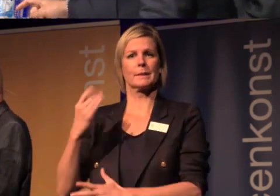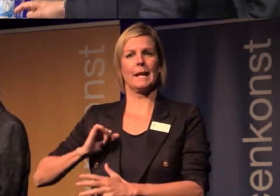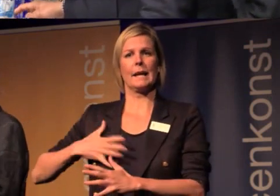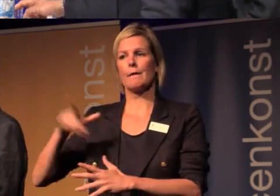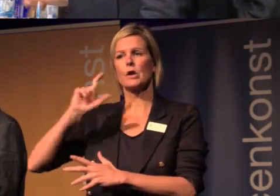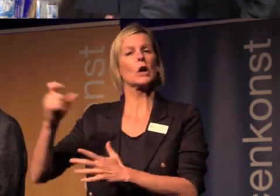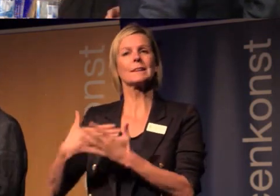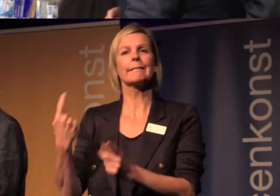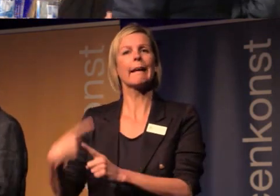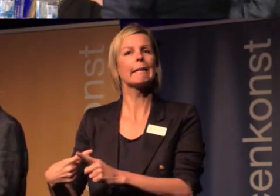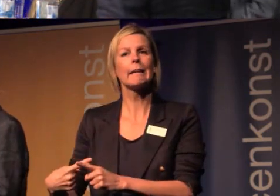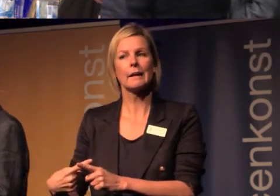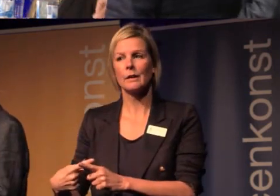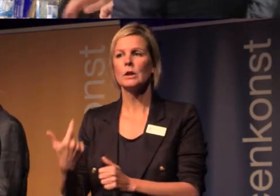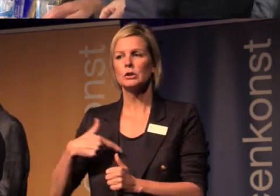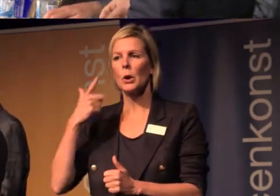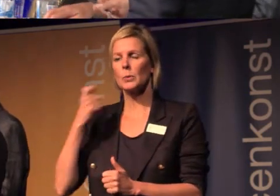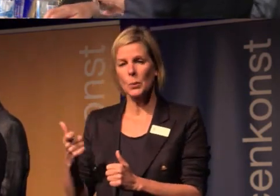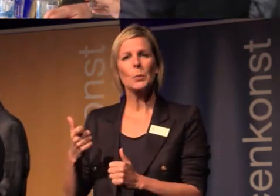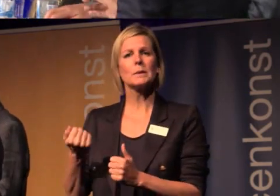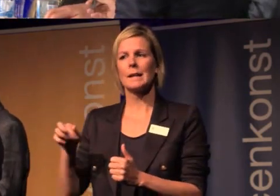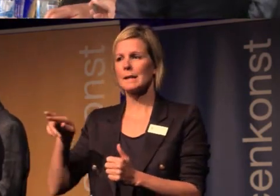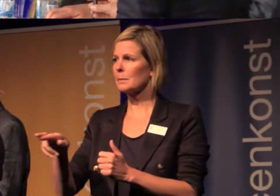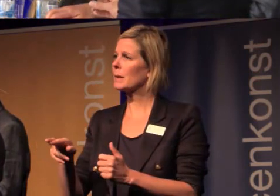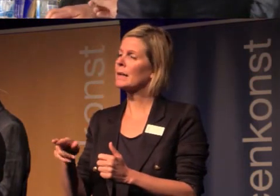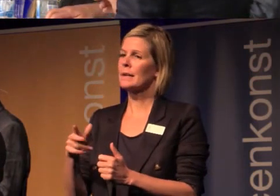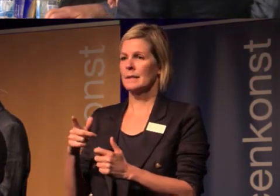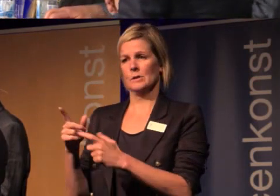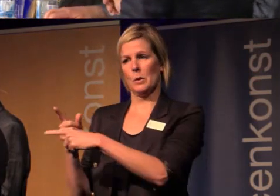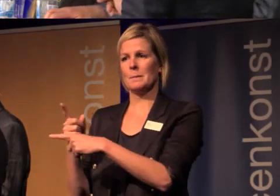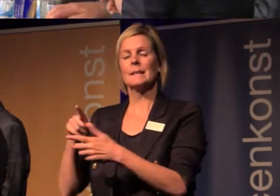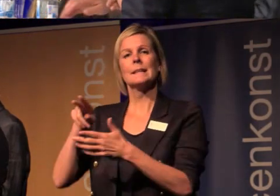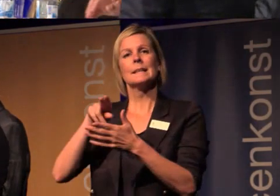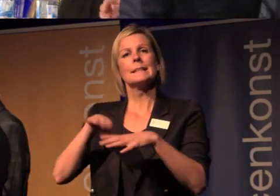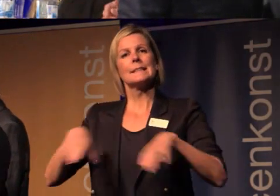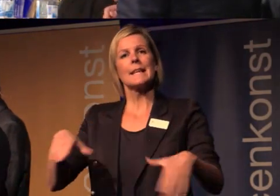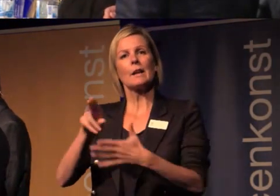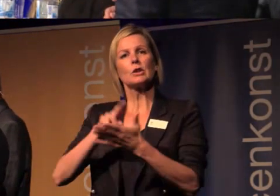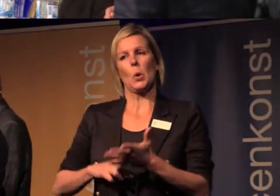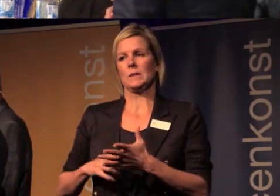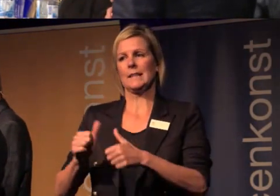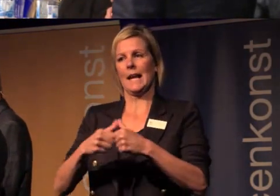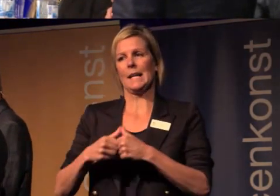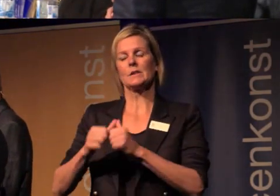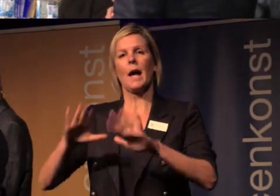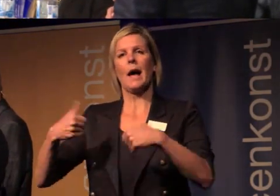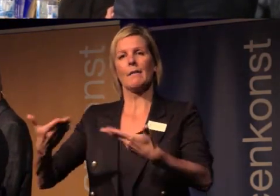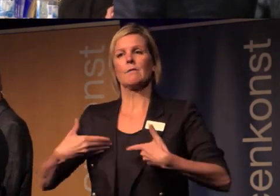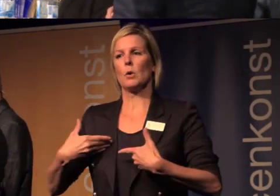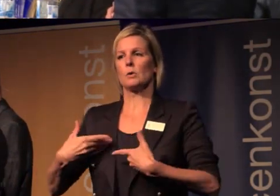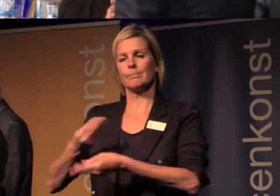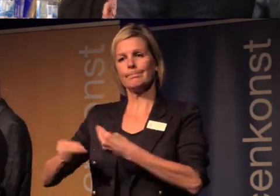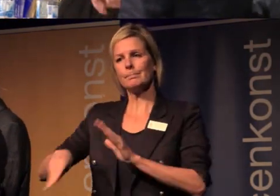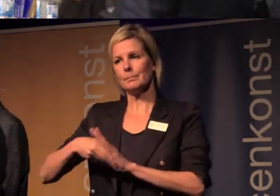man vill göra. Så jag tror på inkubatorer och jag tror på till exempel just den här scenkonstalliansen som har fått ganska mycket pengar av alliansregeringen för att bedriva sin